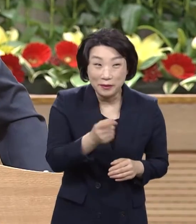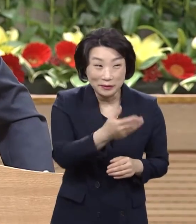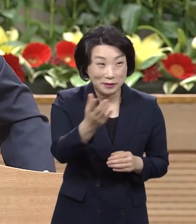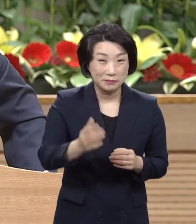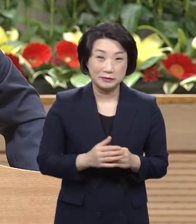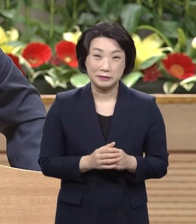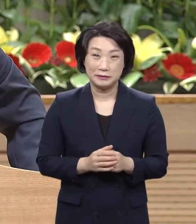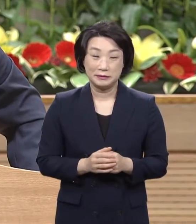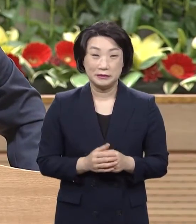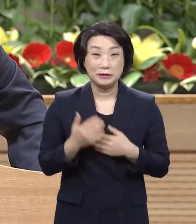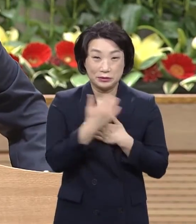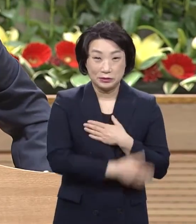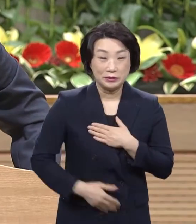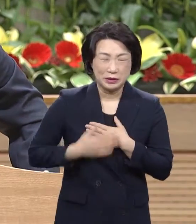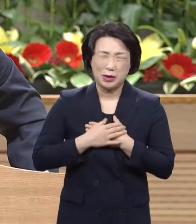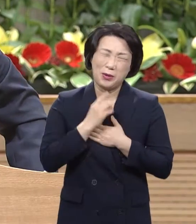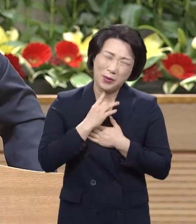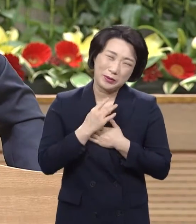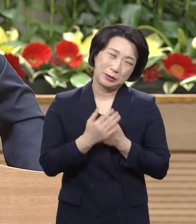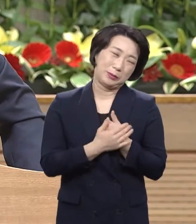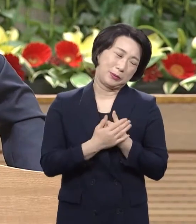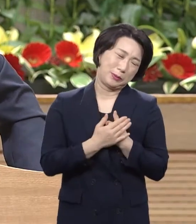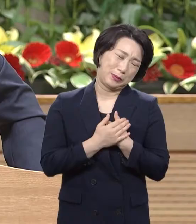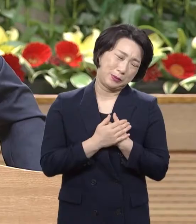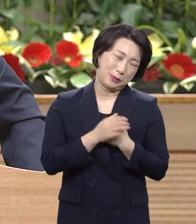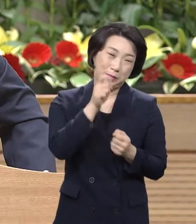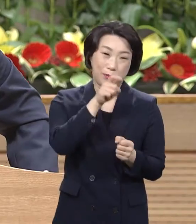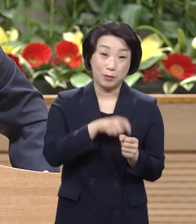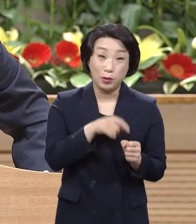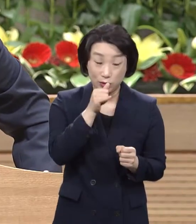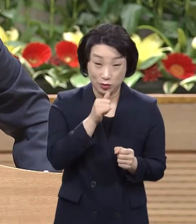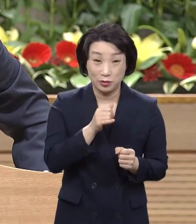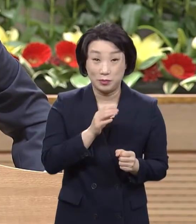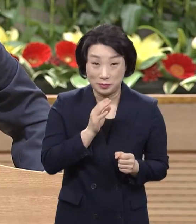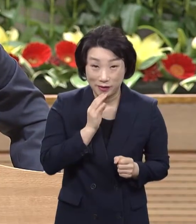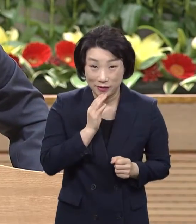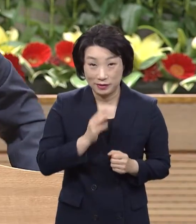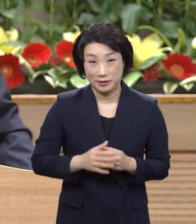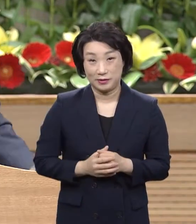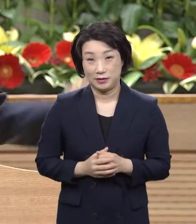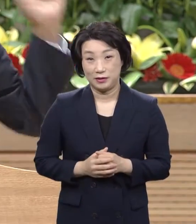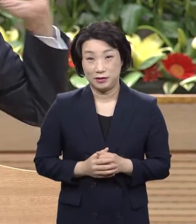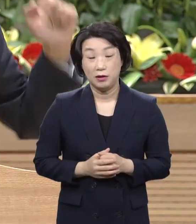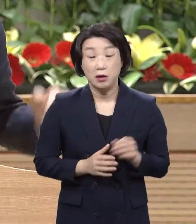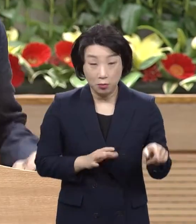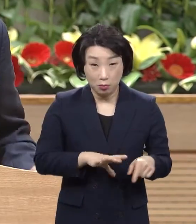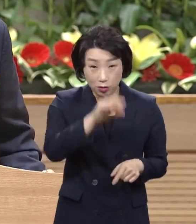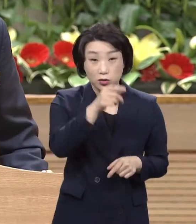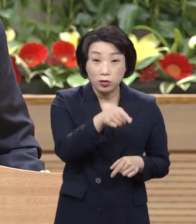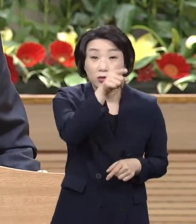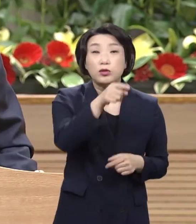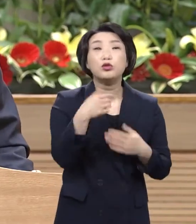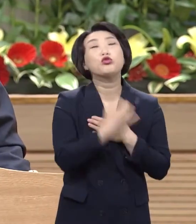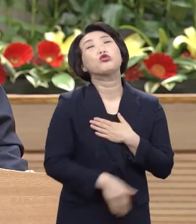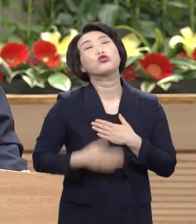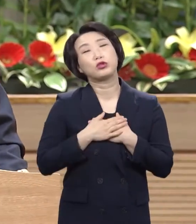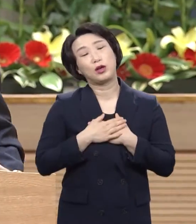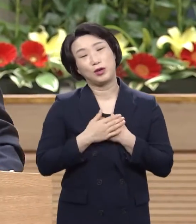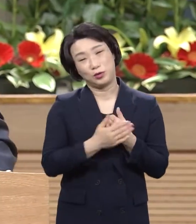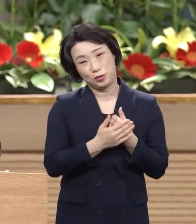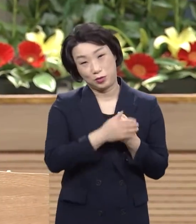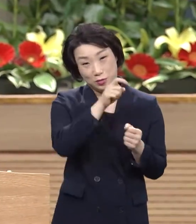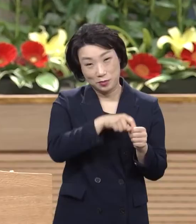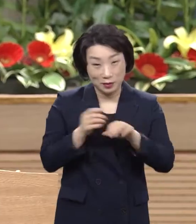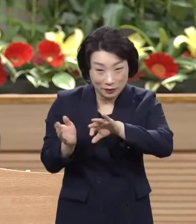덩어리냐? 육체는 오직 저만 위해서 살길 원해. 우선이 저야 우선이 저.